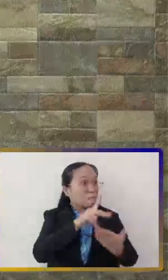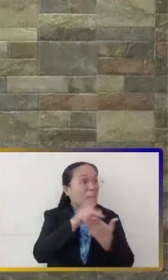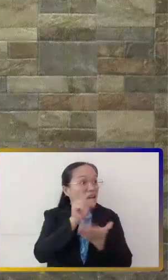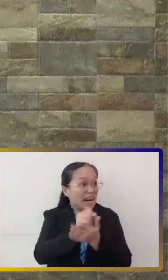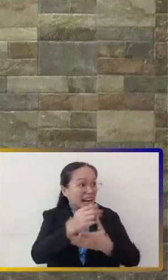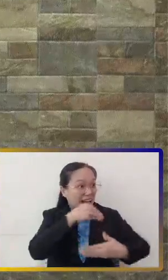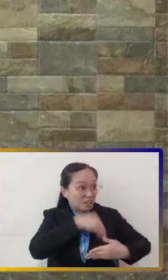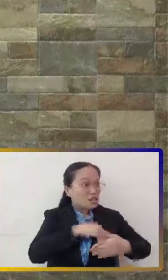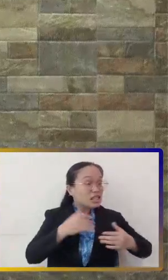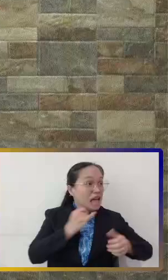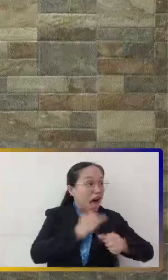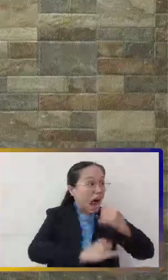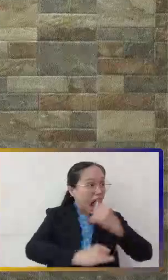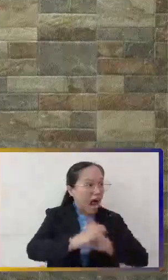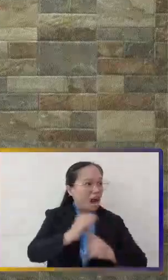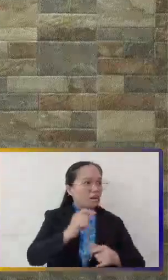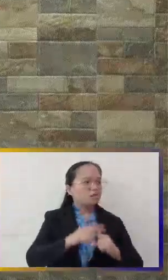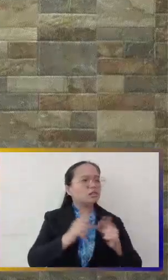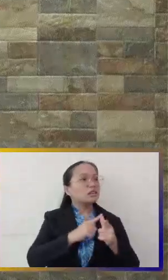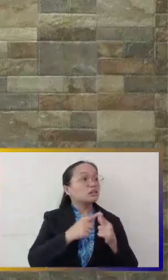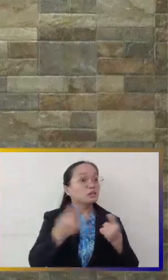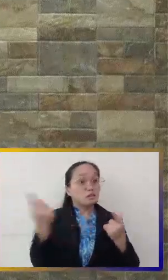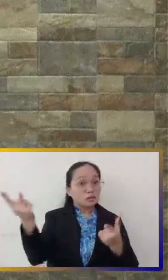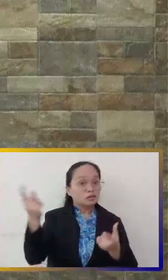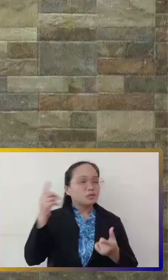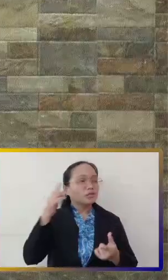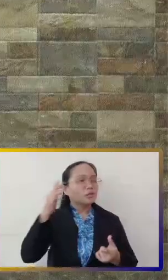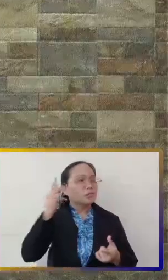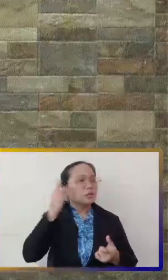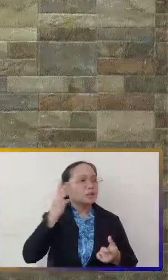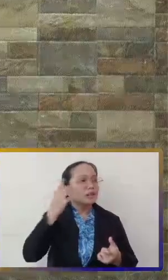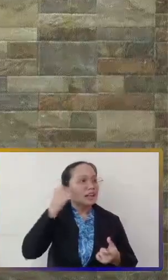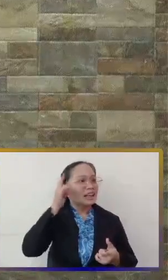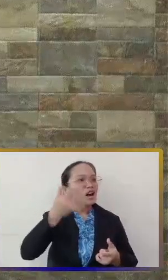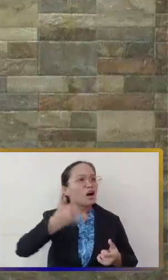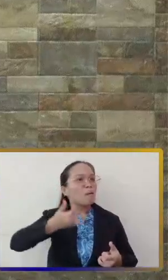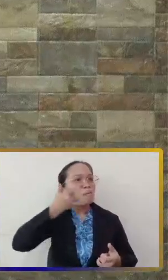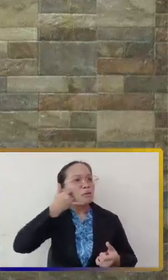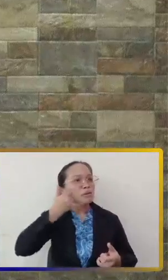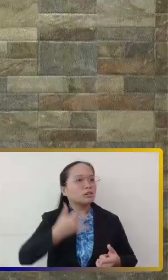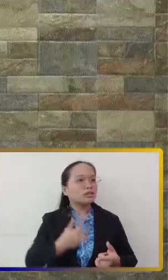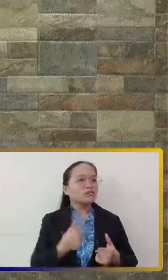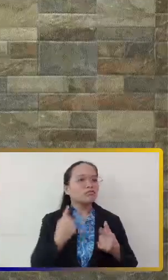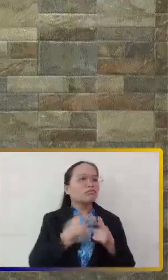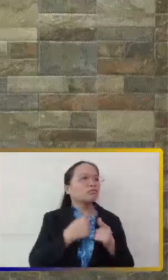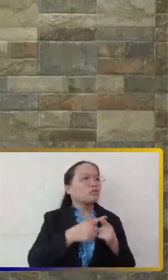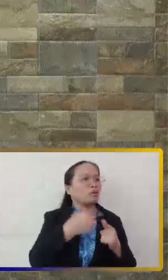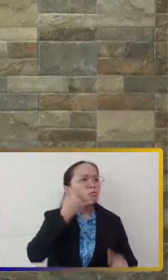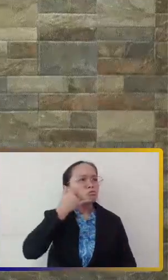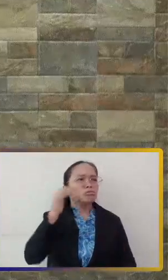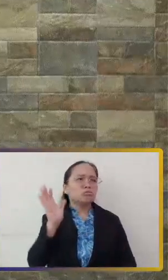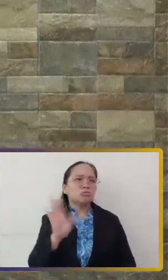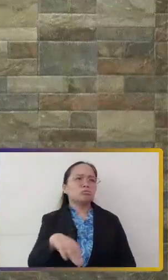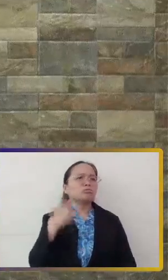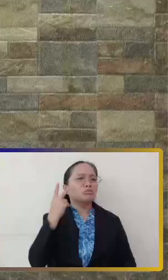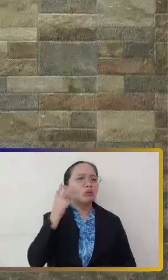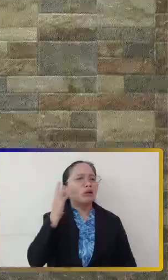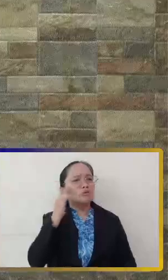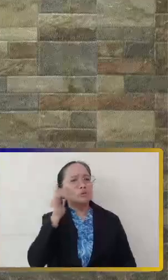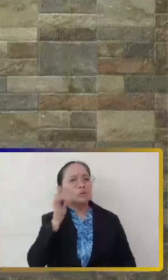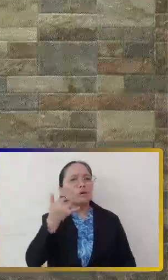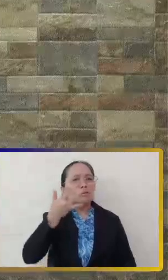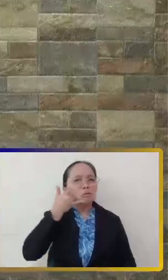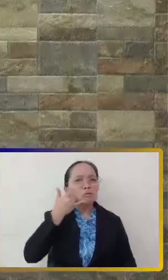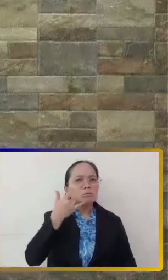rito. So, tinawagan ko si Daniel, sabi ko, Brad, may nangyari sa akin. Panay na ang sorry, Daniel. Pasensya ka na, hindi sana nangyari sa iyo yun kung hindi